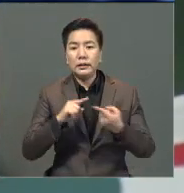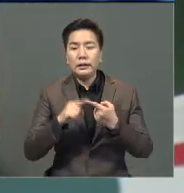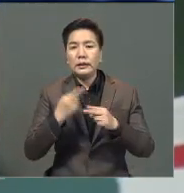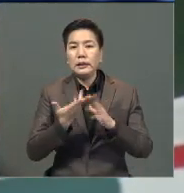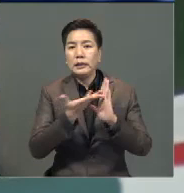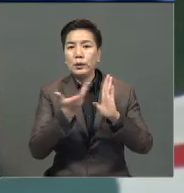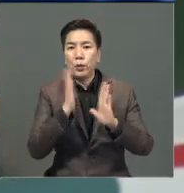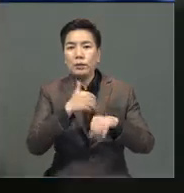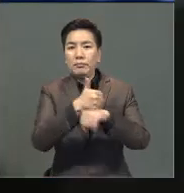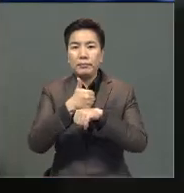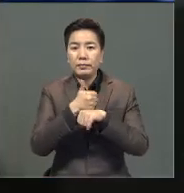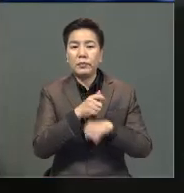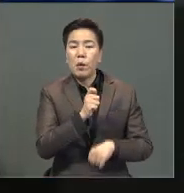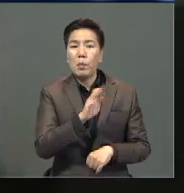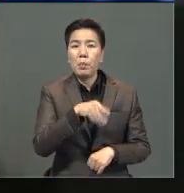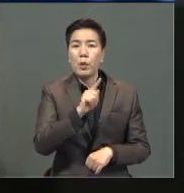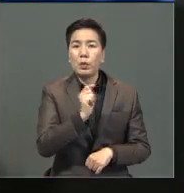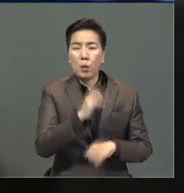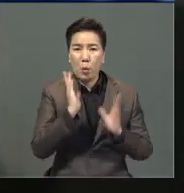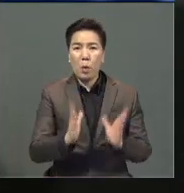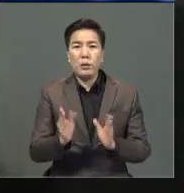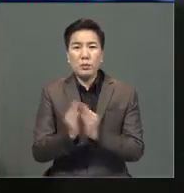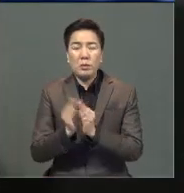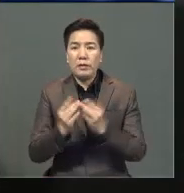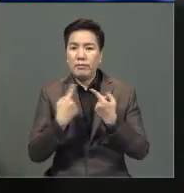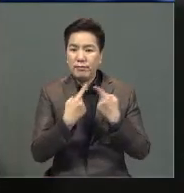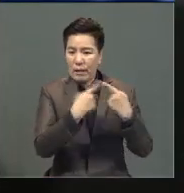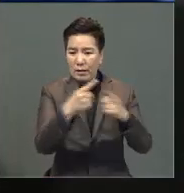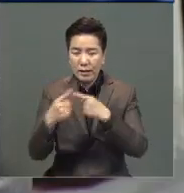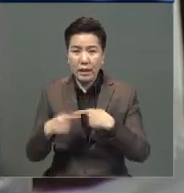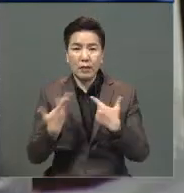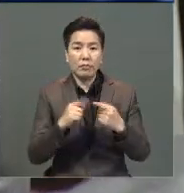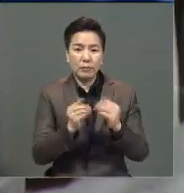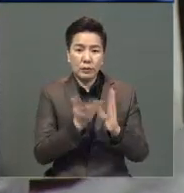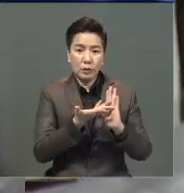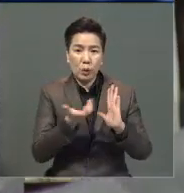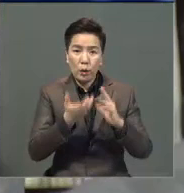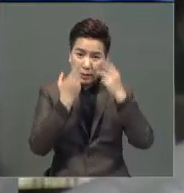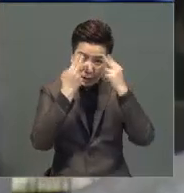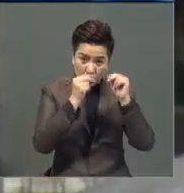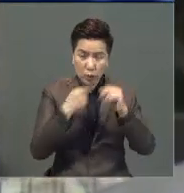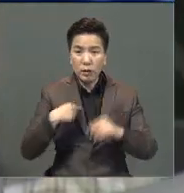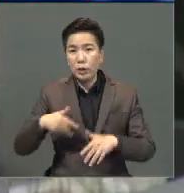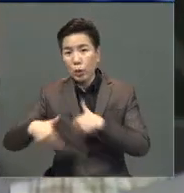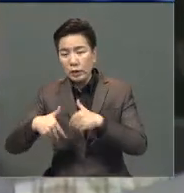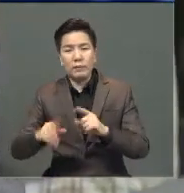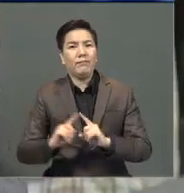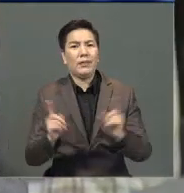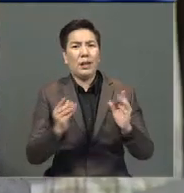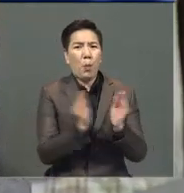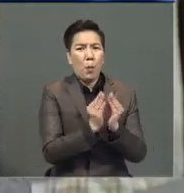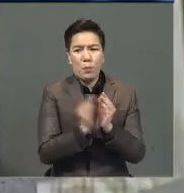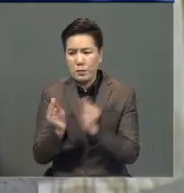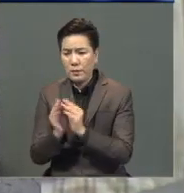การเสนอชื่อถอดถอนผู้บริหารท้องถิ่นที่ยังใช้จำนวนเสียงที่แตกต่างกันระหว่างการถอดถอนนายกแล้วก็สมาชิกท้องถิ่นกับ